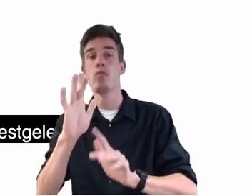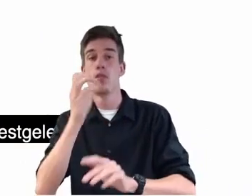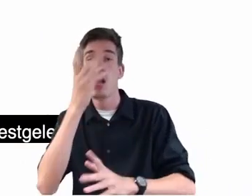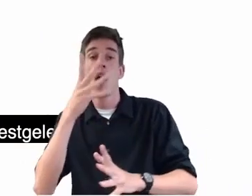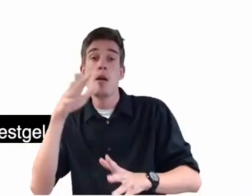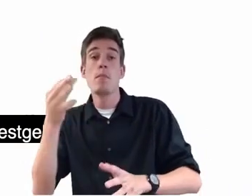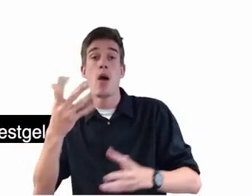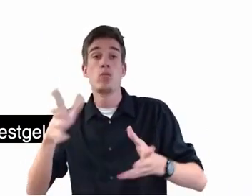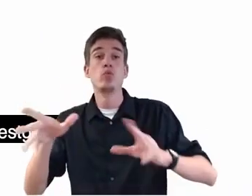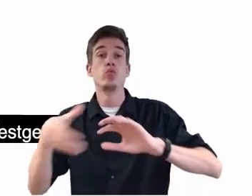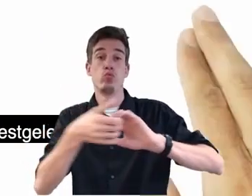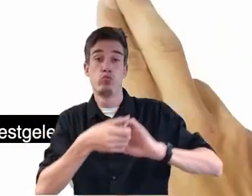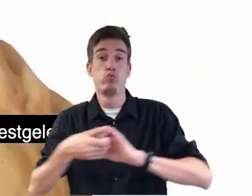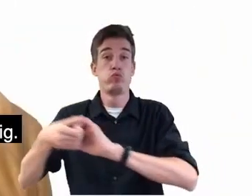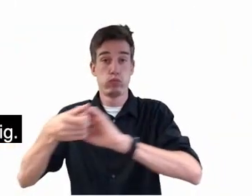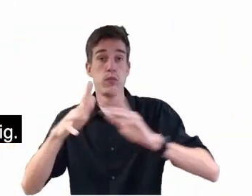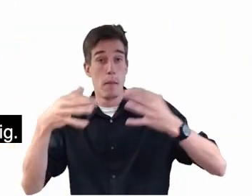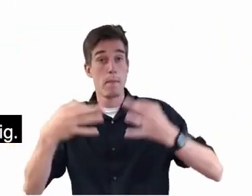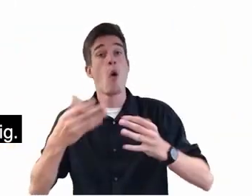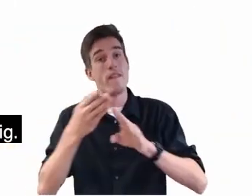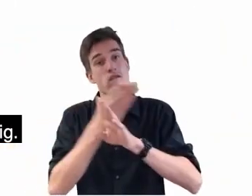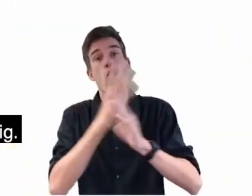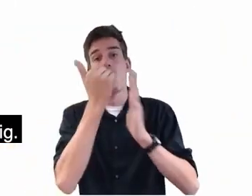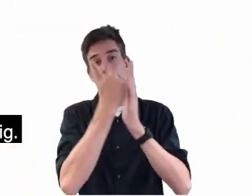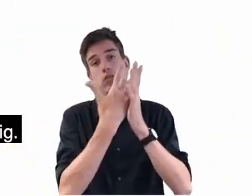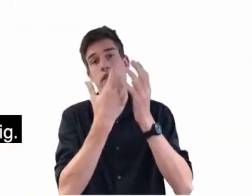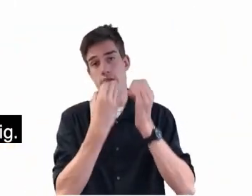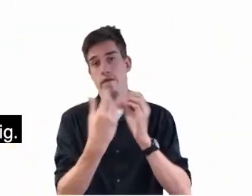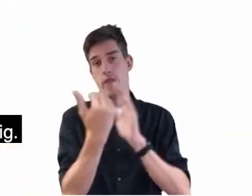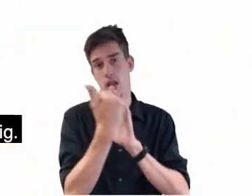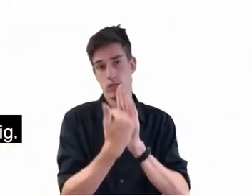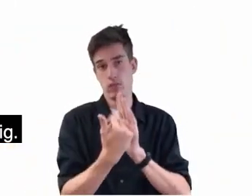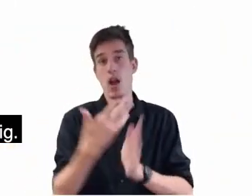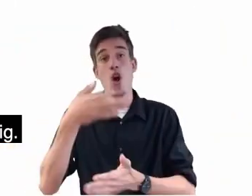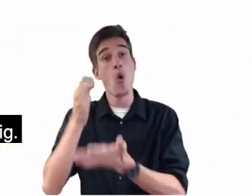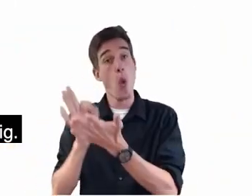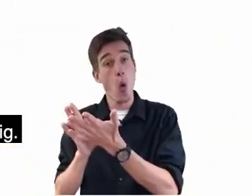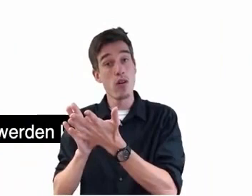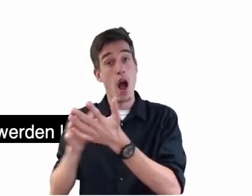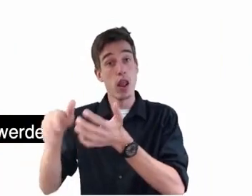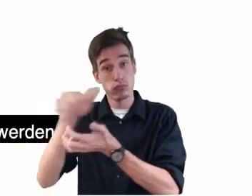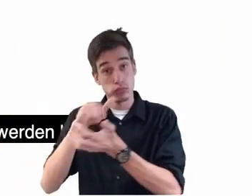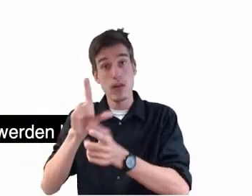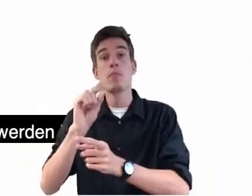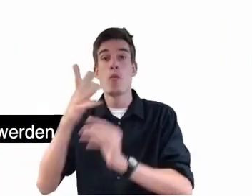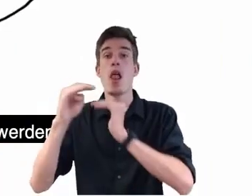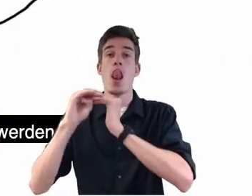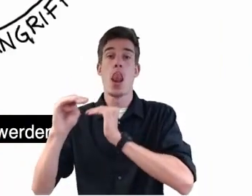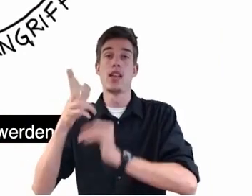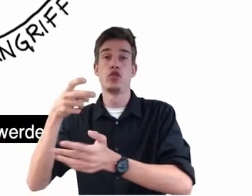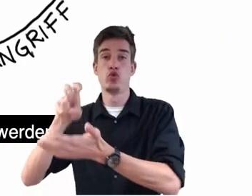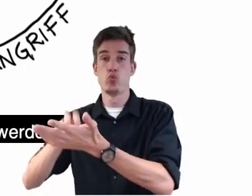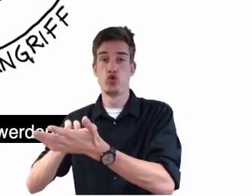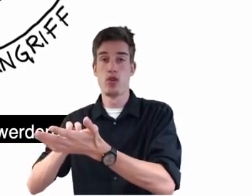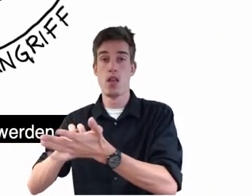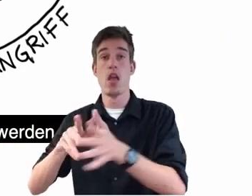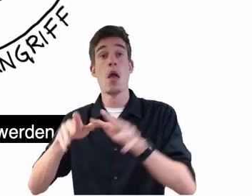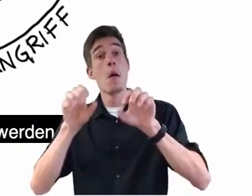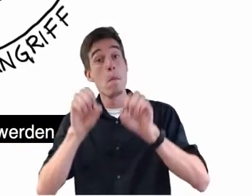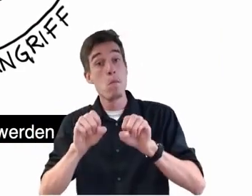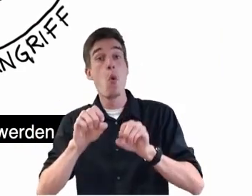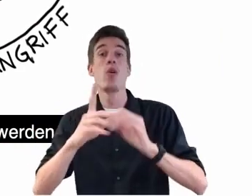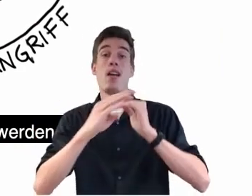bevölkerungsschutz sind festgelegt bei lokalen katastrophen sind die länder zuständig es gibt aber auch krisen die nur